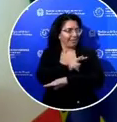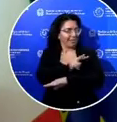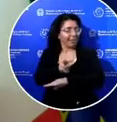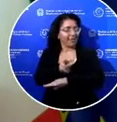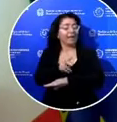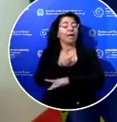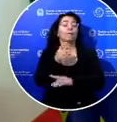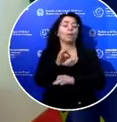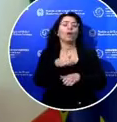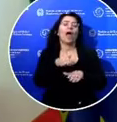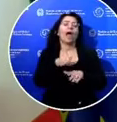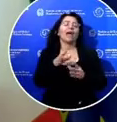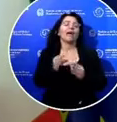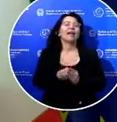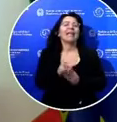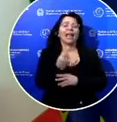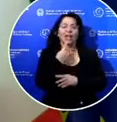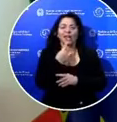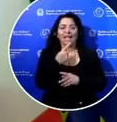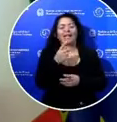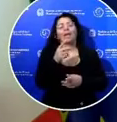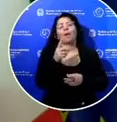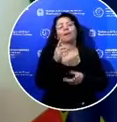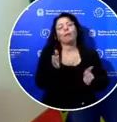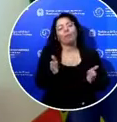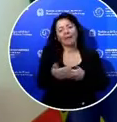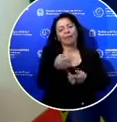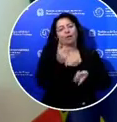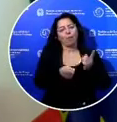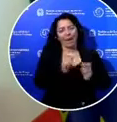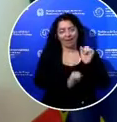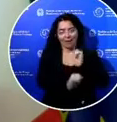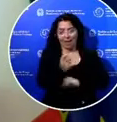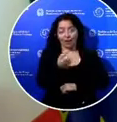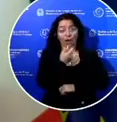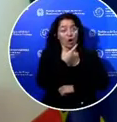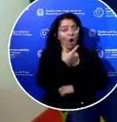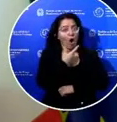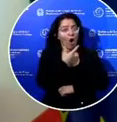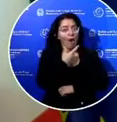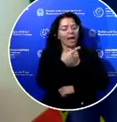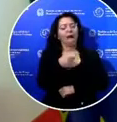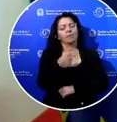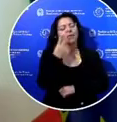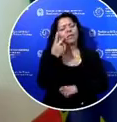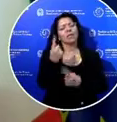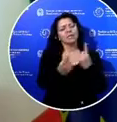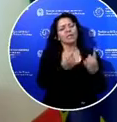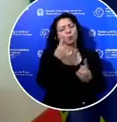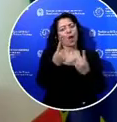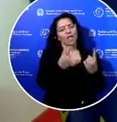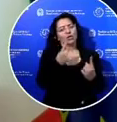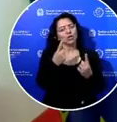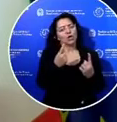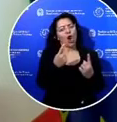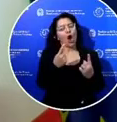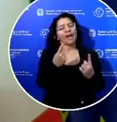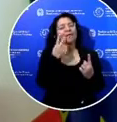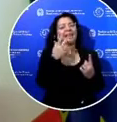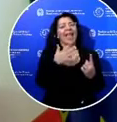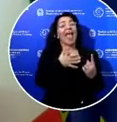politiche antidroga, il quadro che emerge mostra un assolutamente allarmante e preoccupante abbassamento